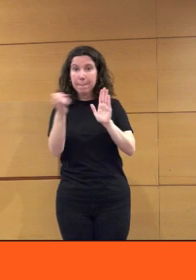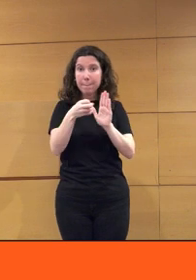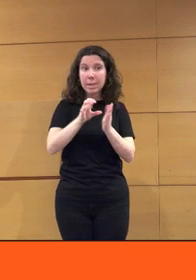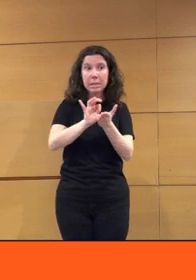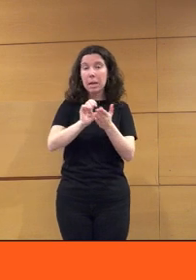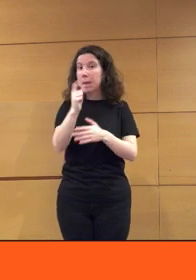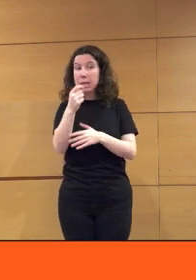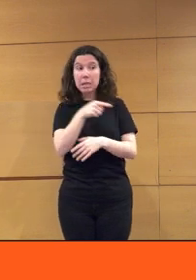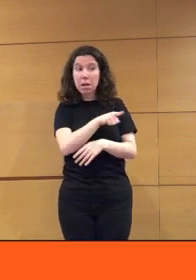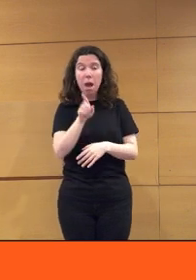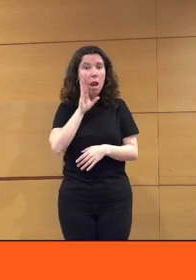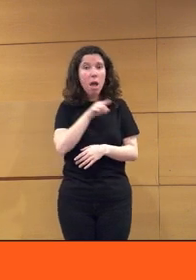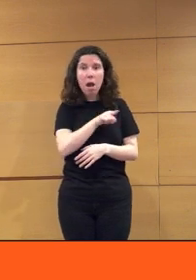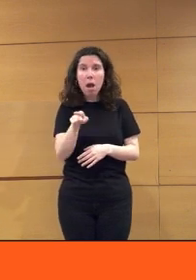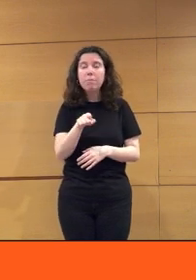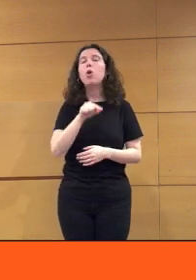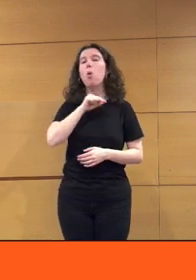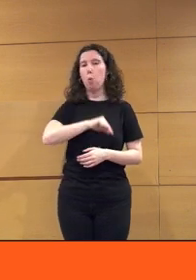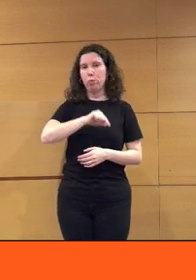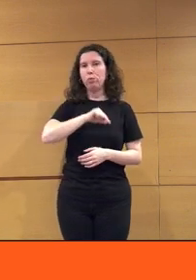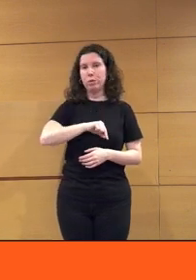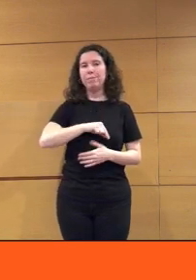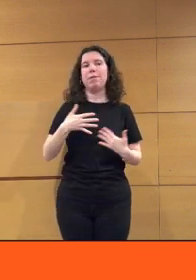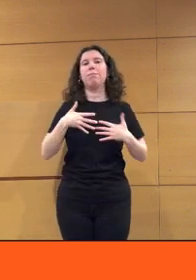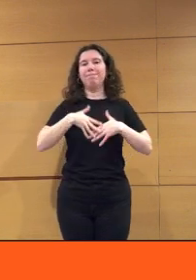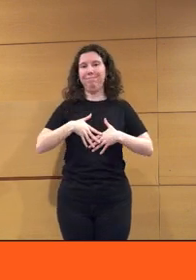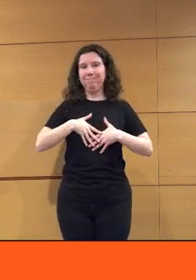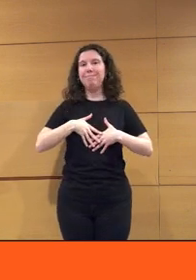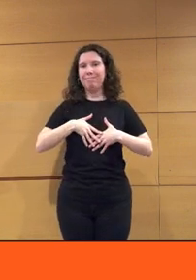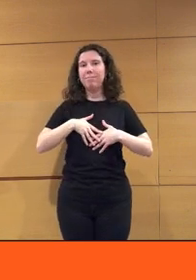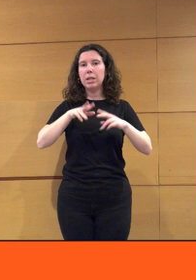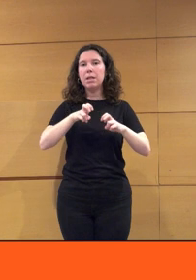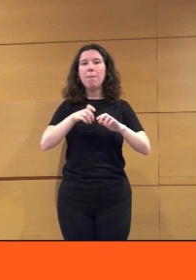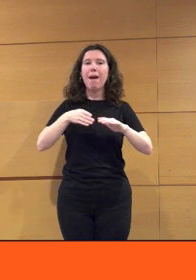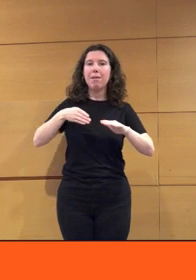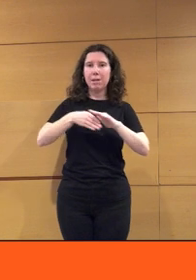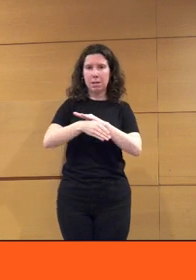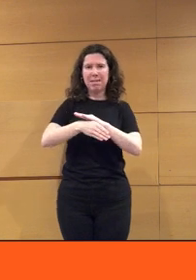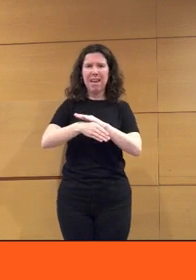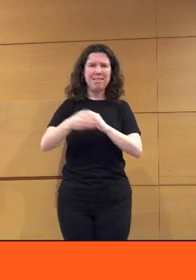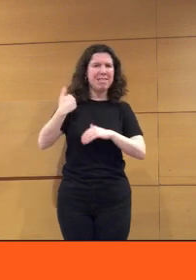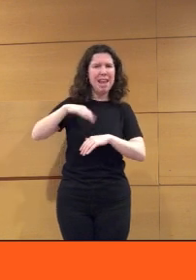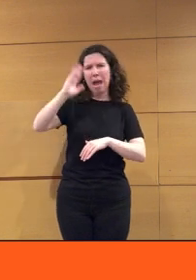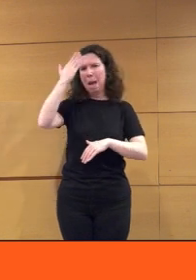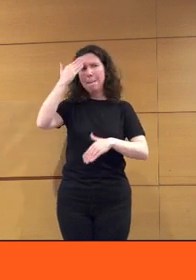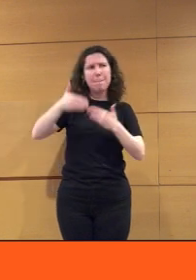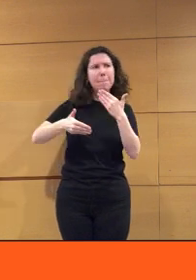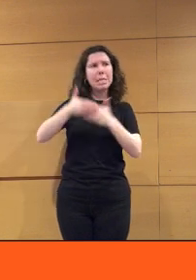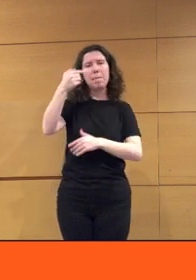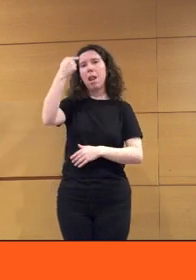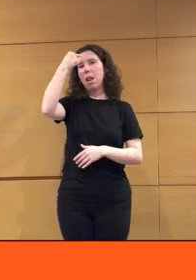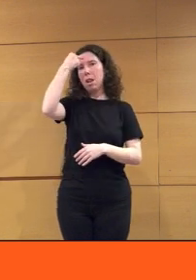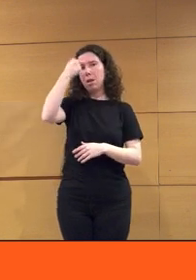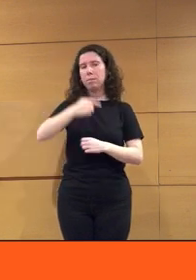digitals, estiguin realment conscienciats de complir en tots els temes d'accessibilitat des de l'inici. Com a